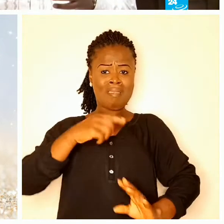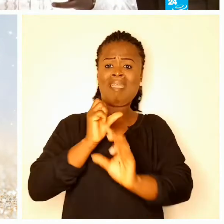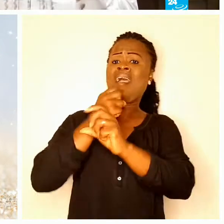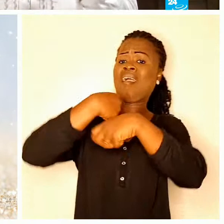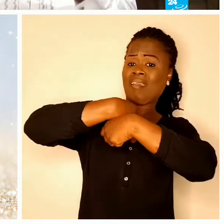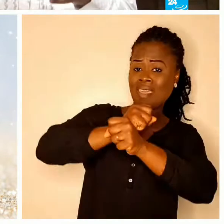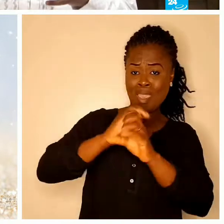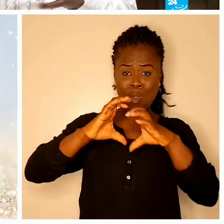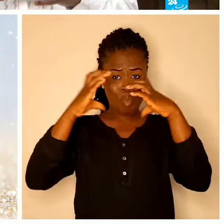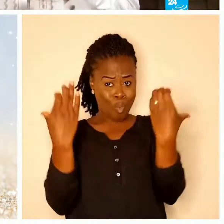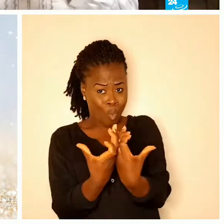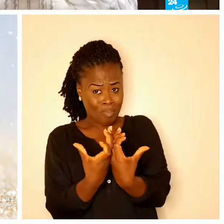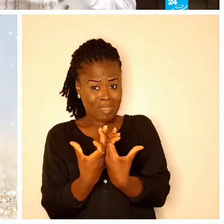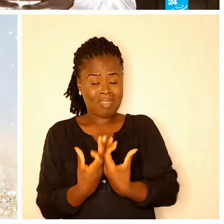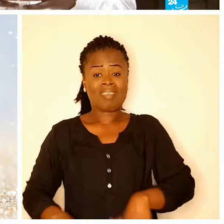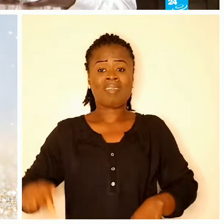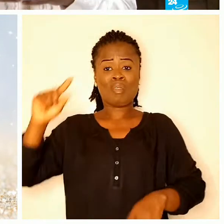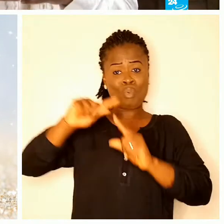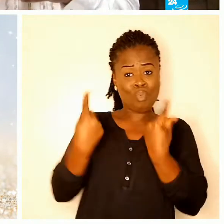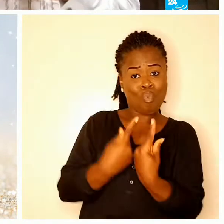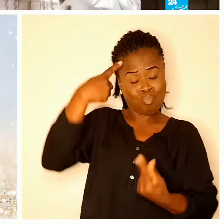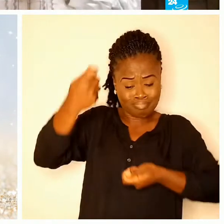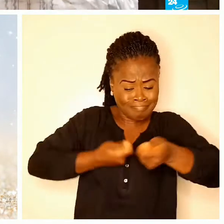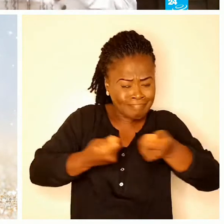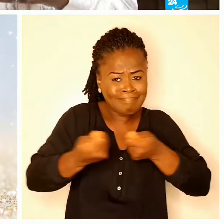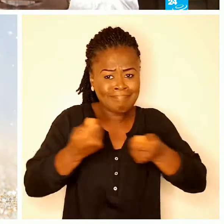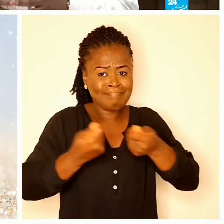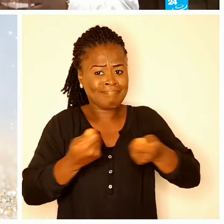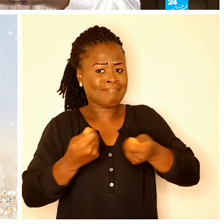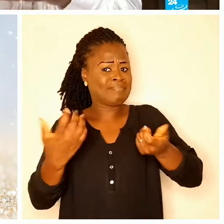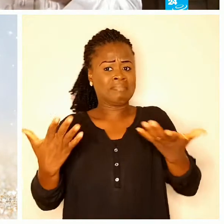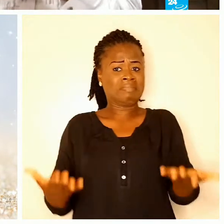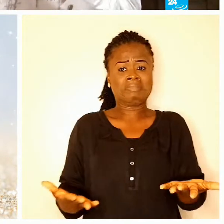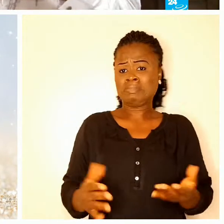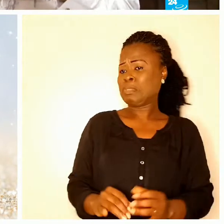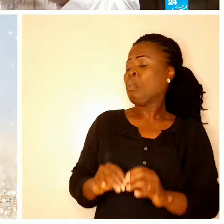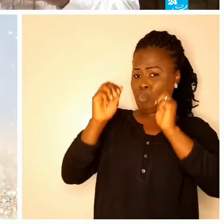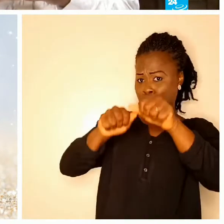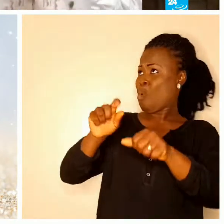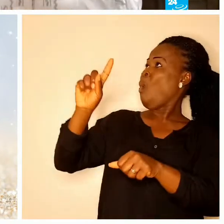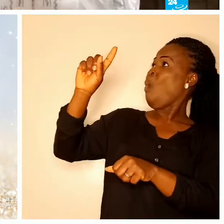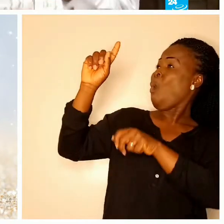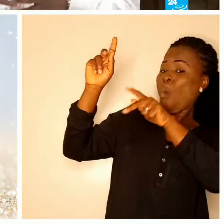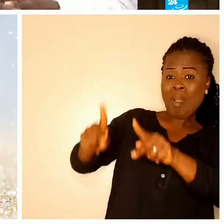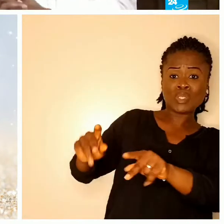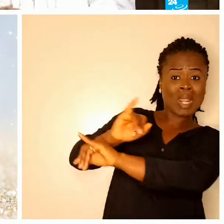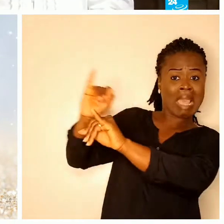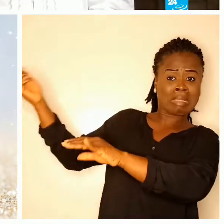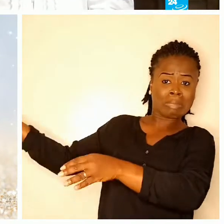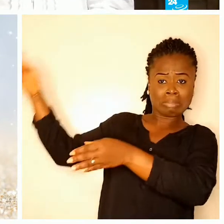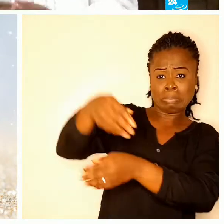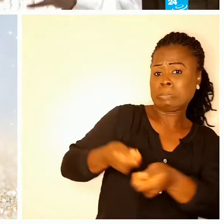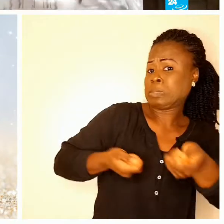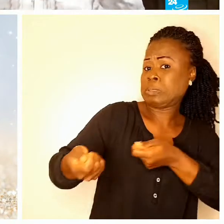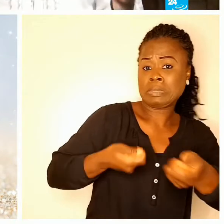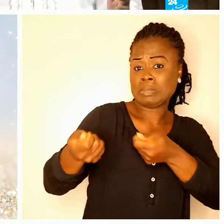de pilotage dans lequel j'ai décidé de mettre, peut-être il y aura une personnalité indépendante qui va le diriger, mais aussi le Parlement